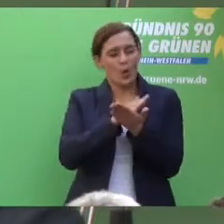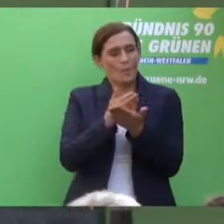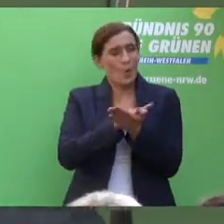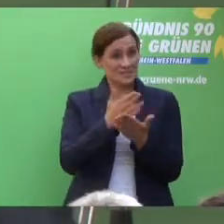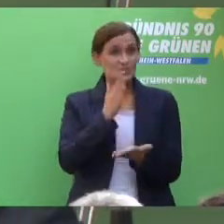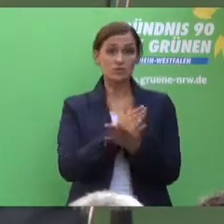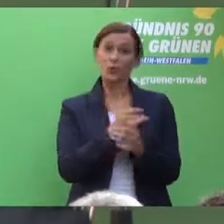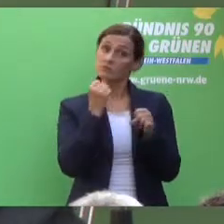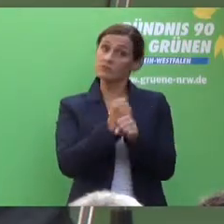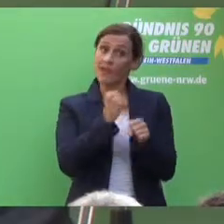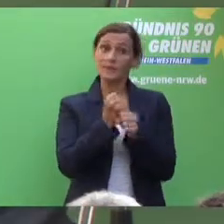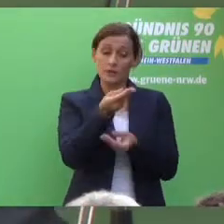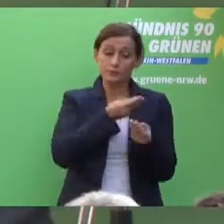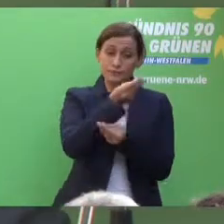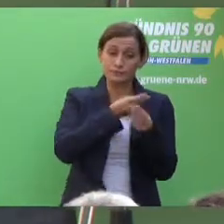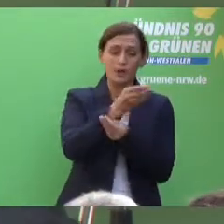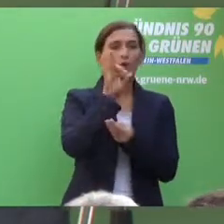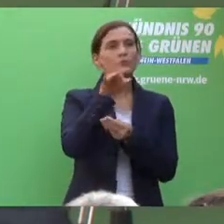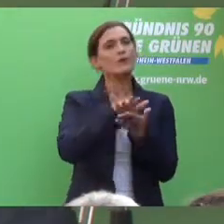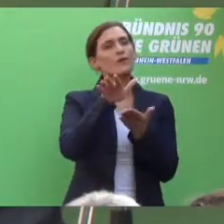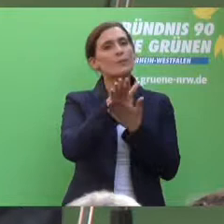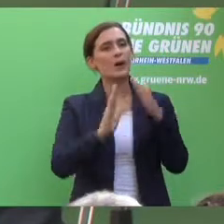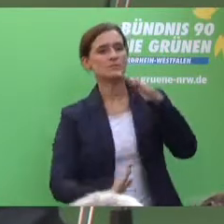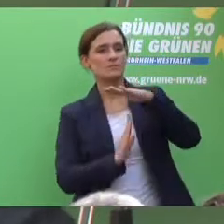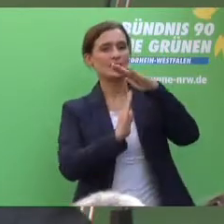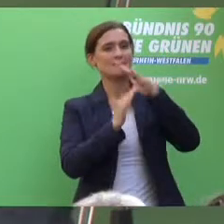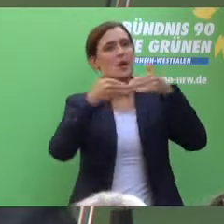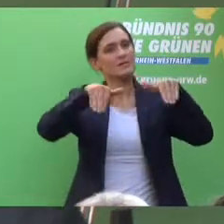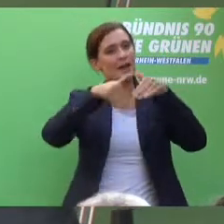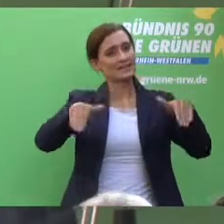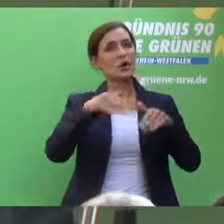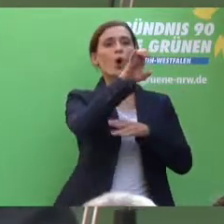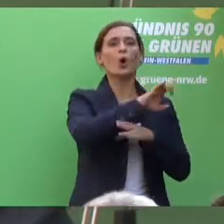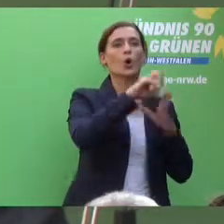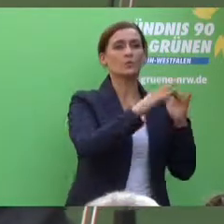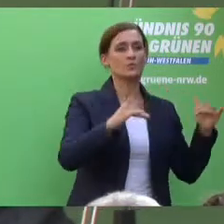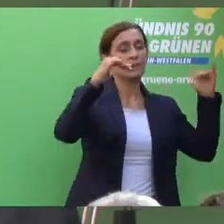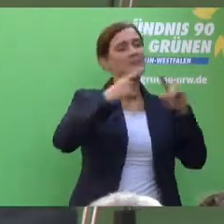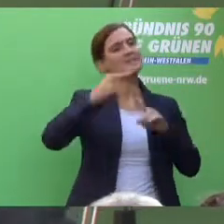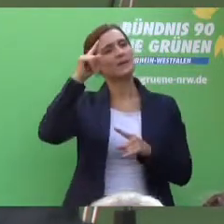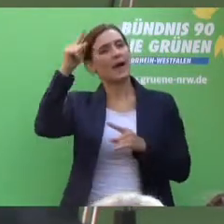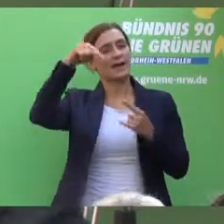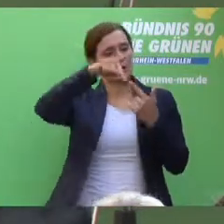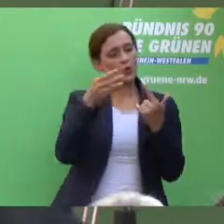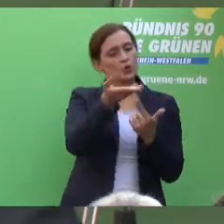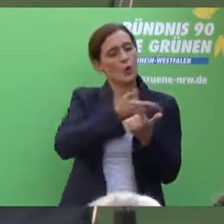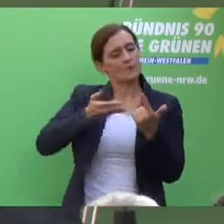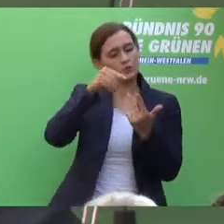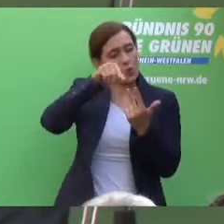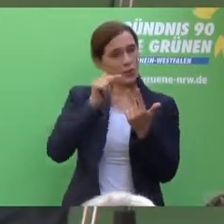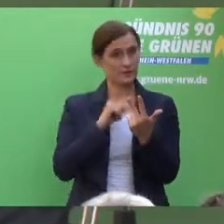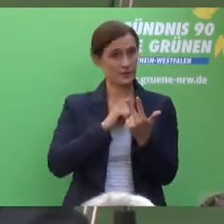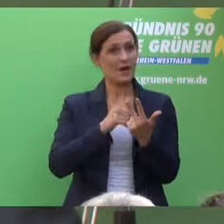über Verbrauchsobergrenzen zwischen dem Europäischen Parlament, dem Rat und der Kommission nach Erhalt